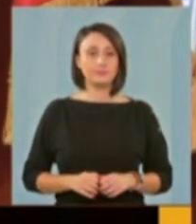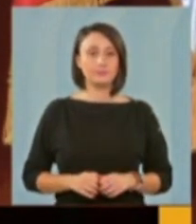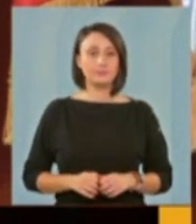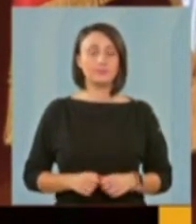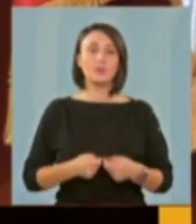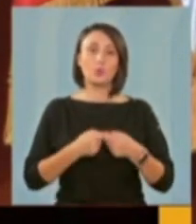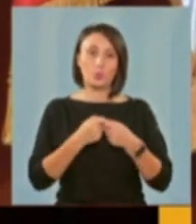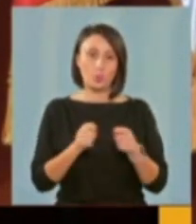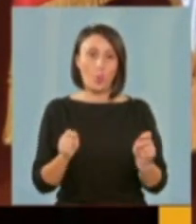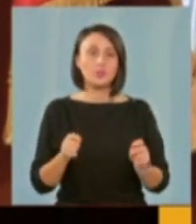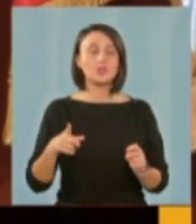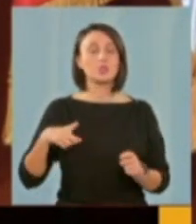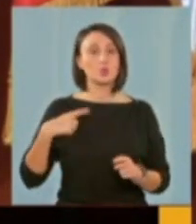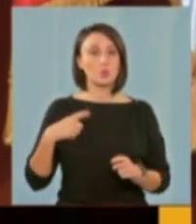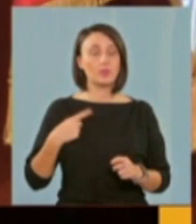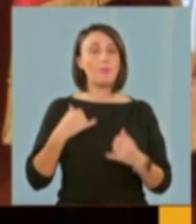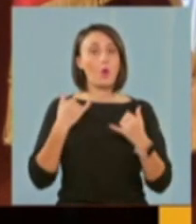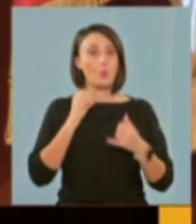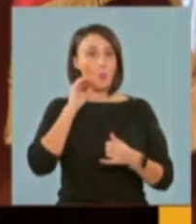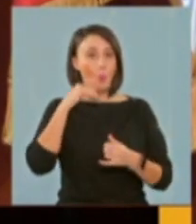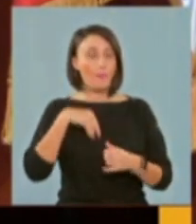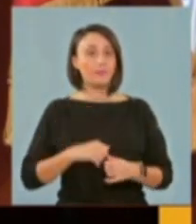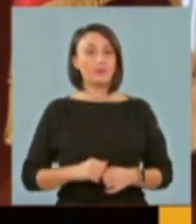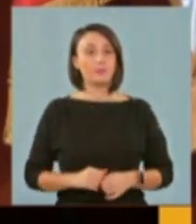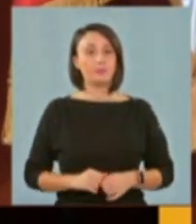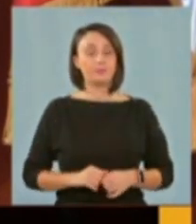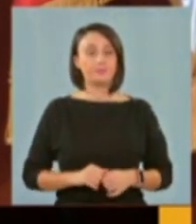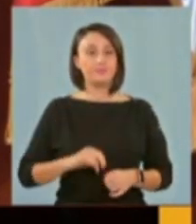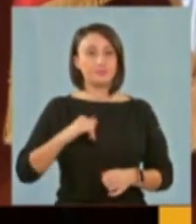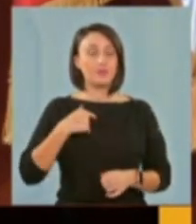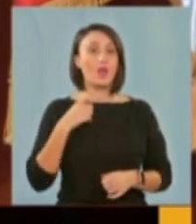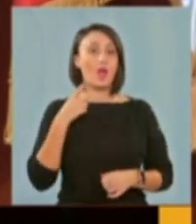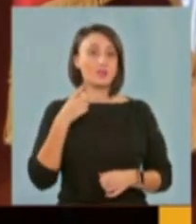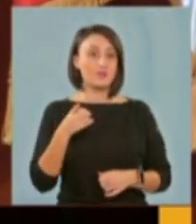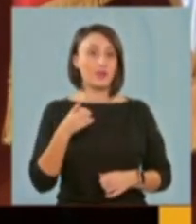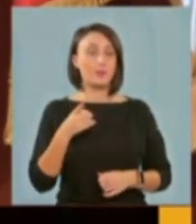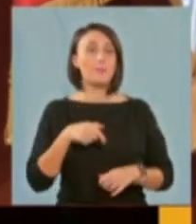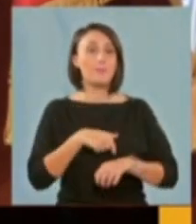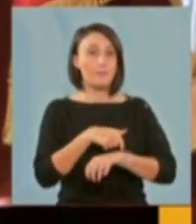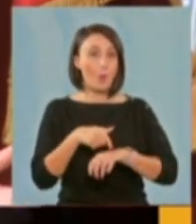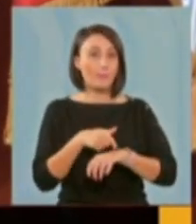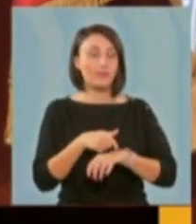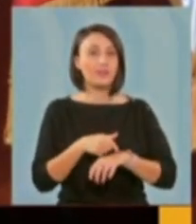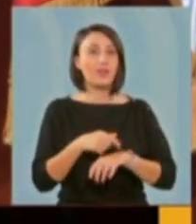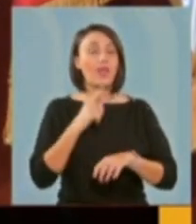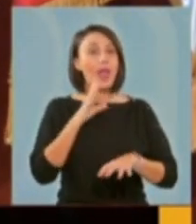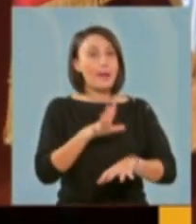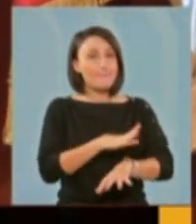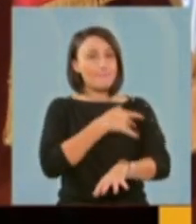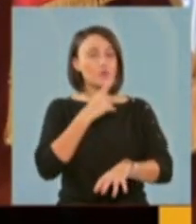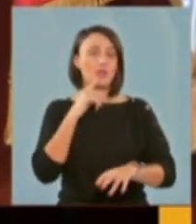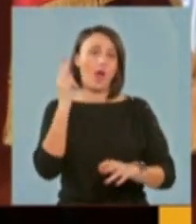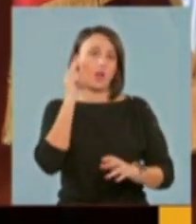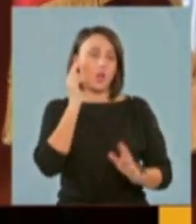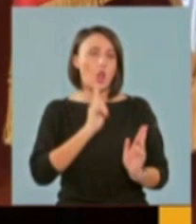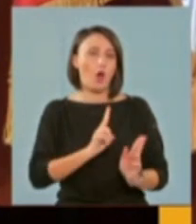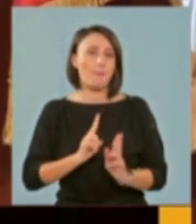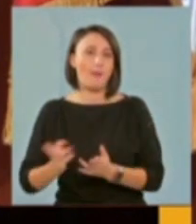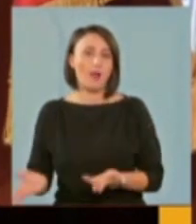Cu toții suntem oameni și în astfel de momente emoția este firească.